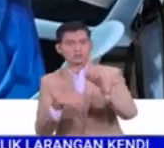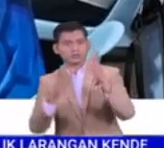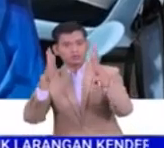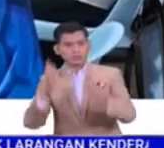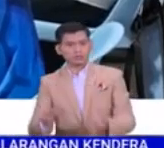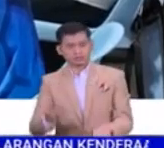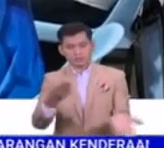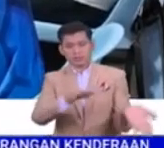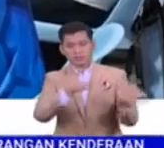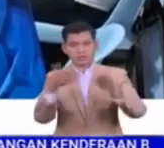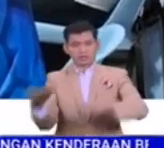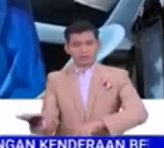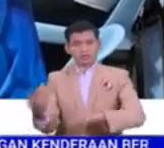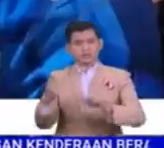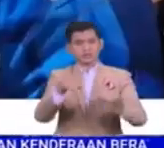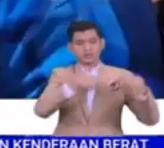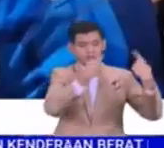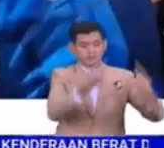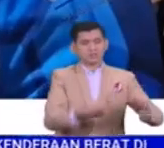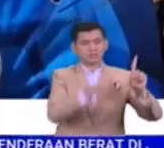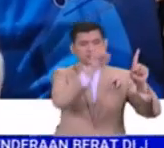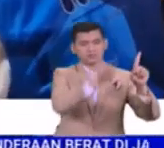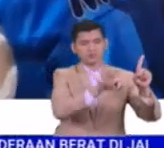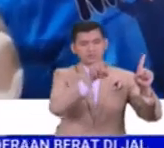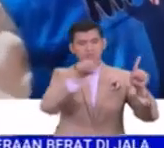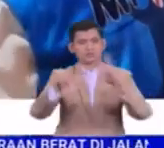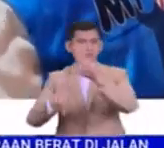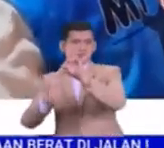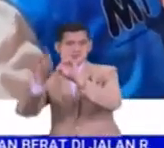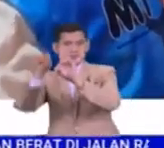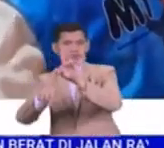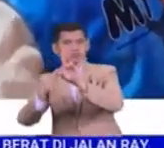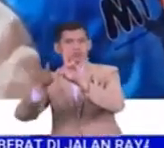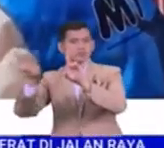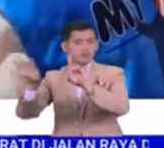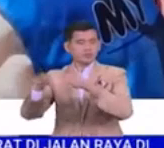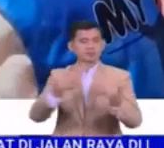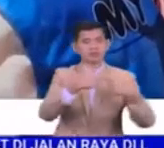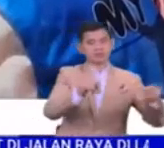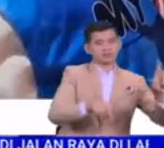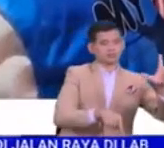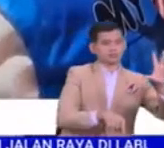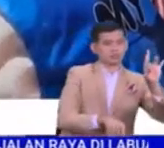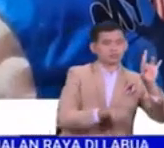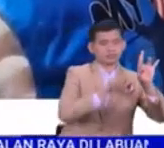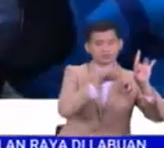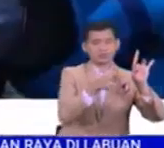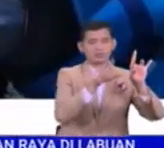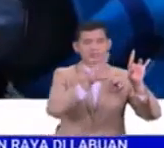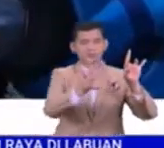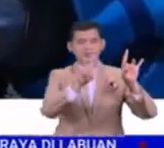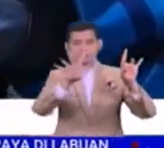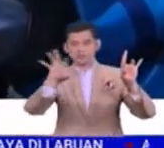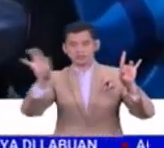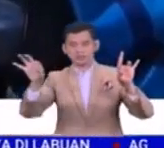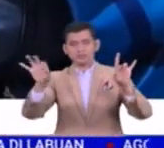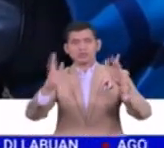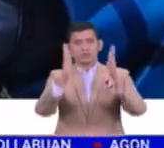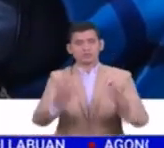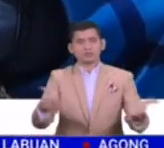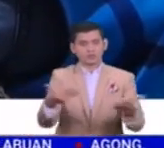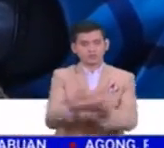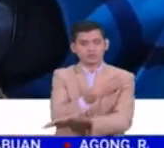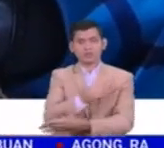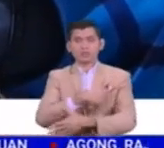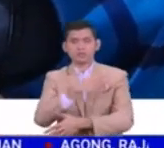dilaporkan sejak 1 April hingga 28 April lepas berbanding 38,520 29 kes baharu